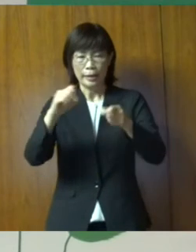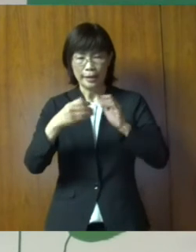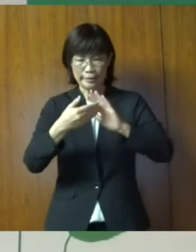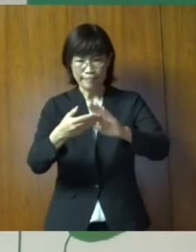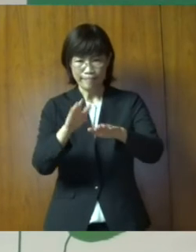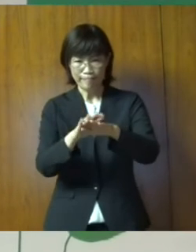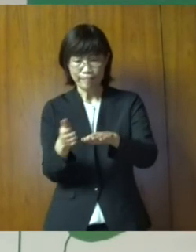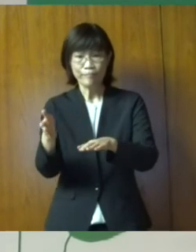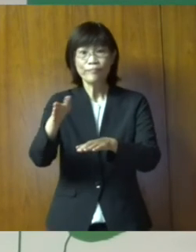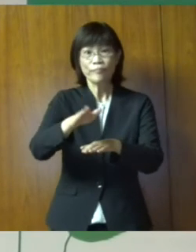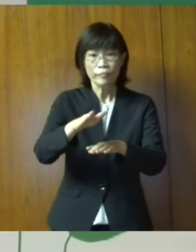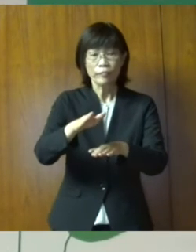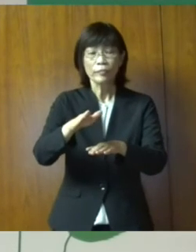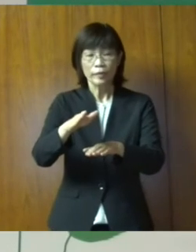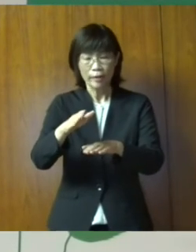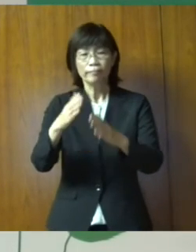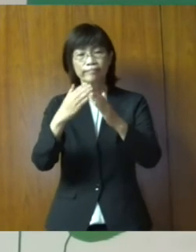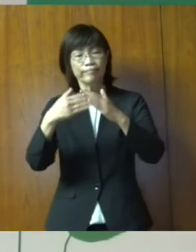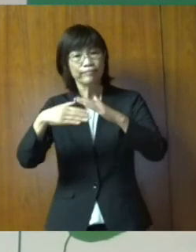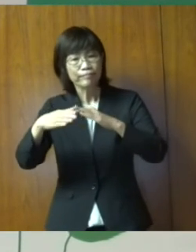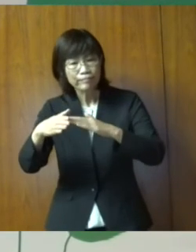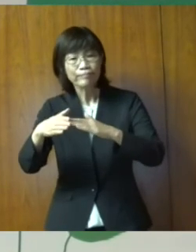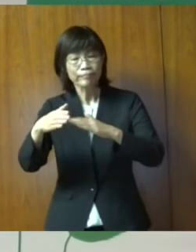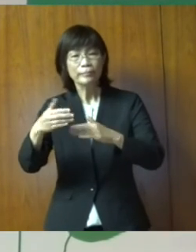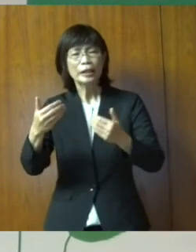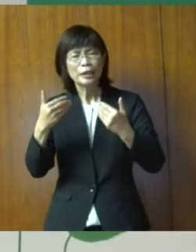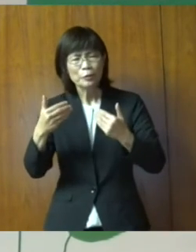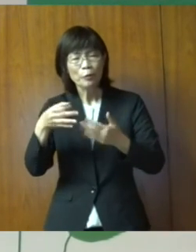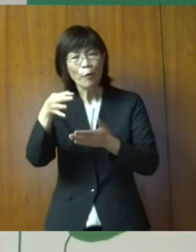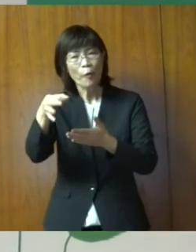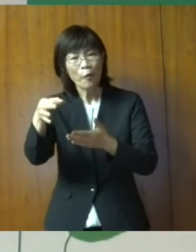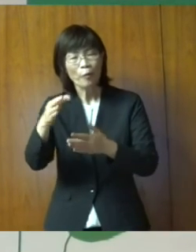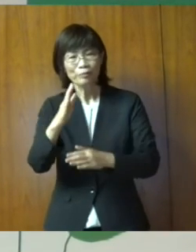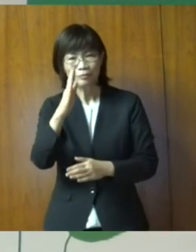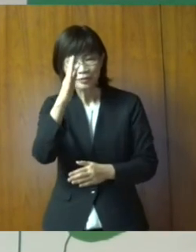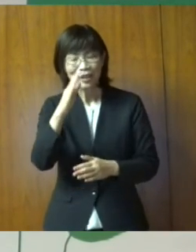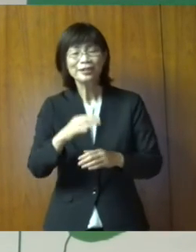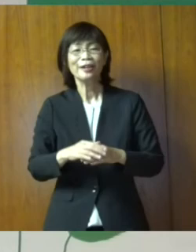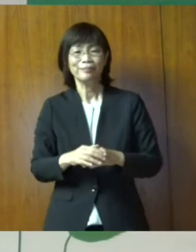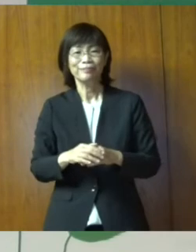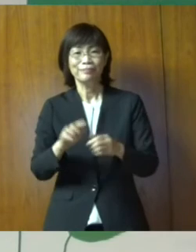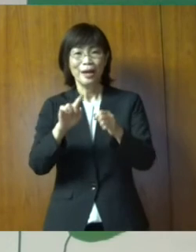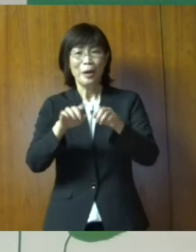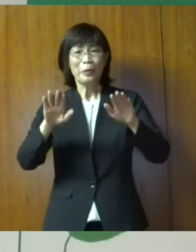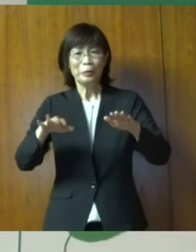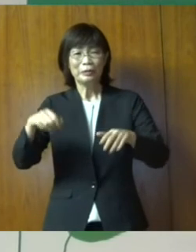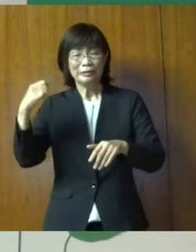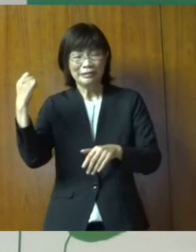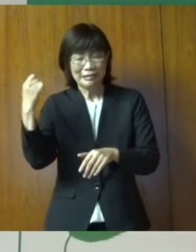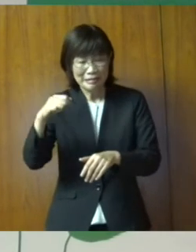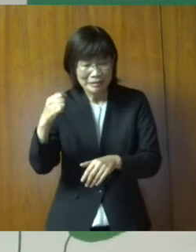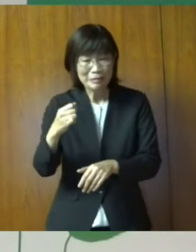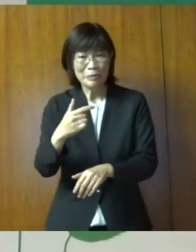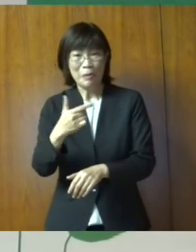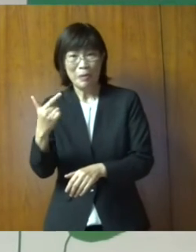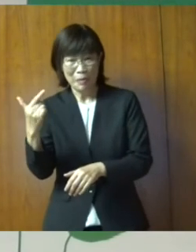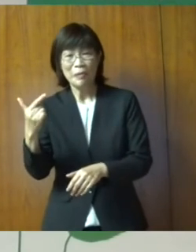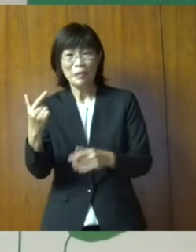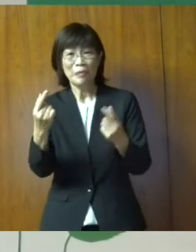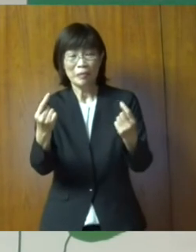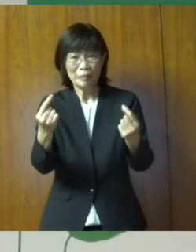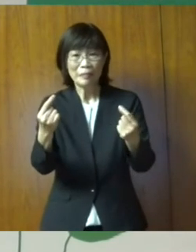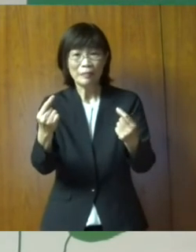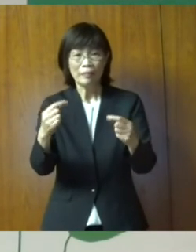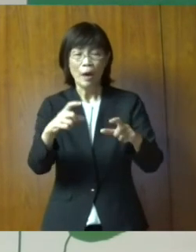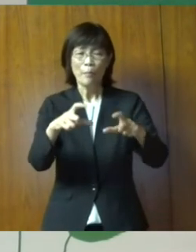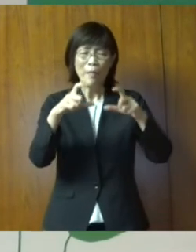必要な食料等の調達をお願いします。今年の夏は暑さが特に厳しく、